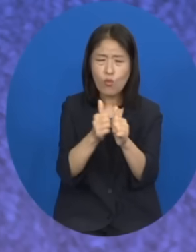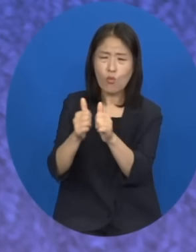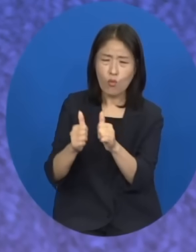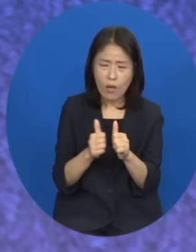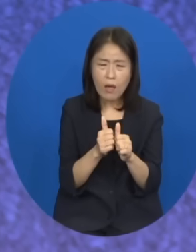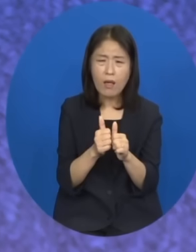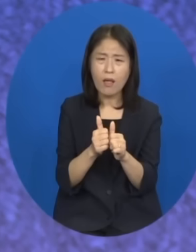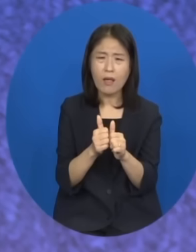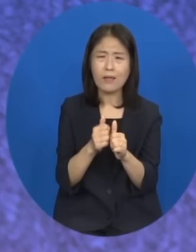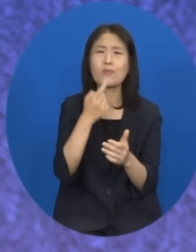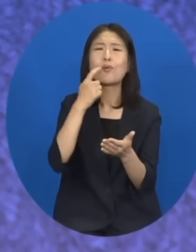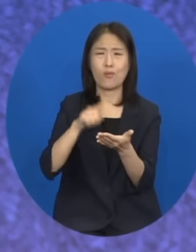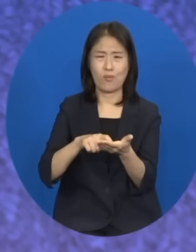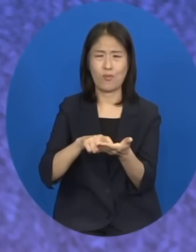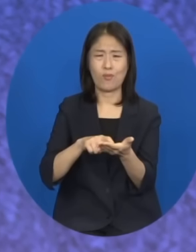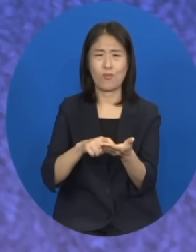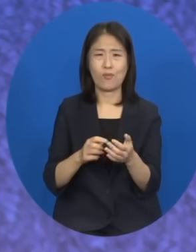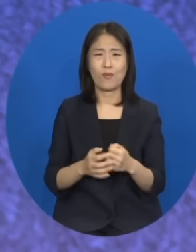일은 없잖아요.